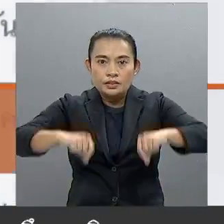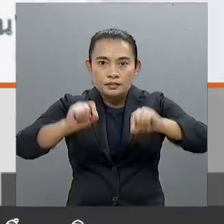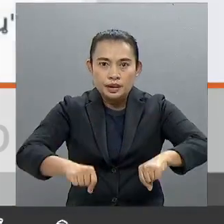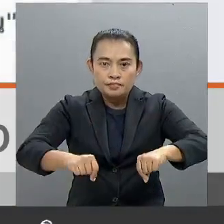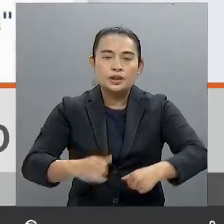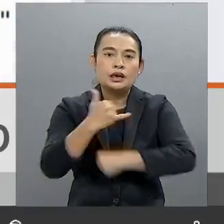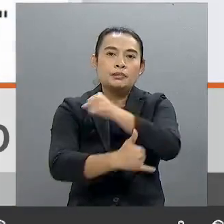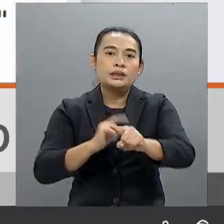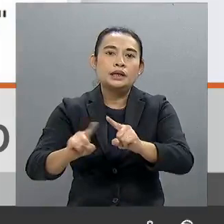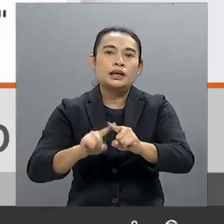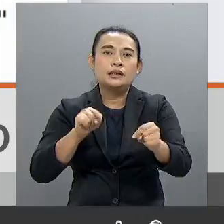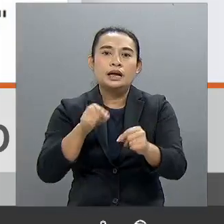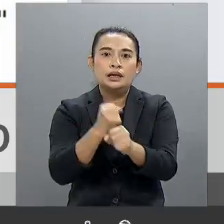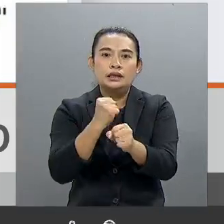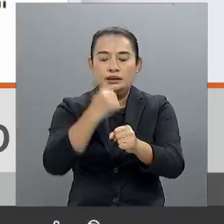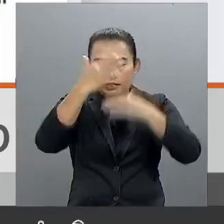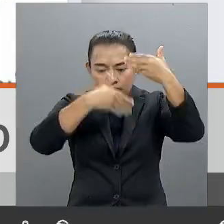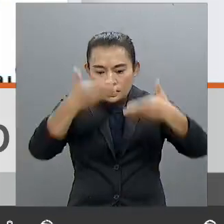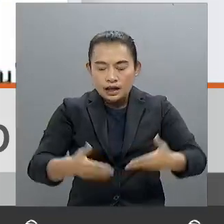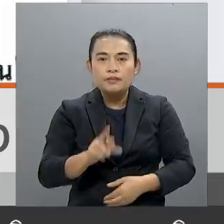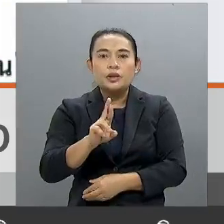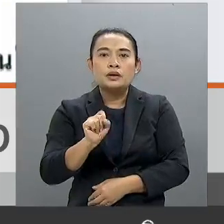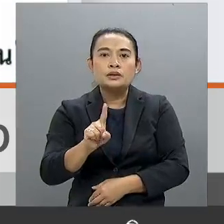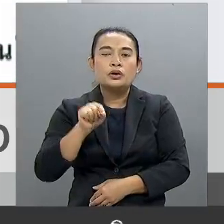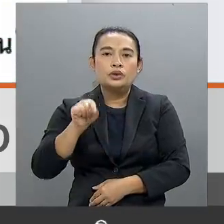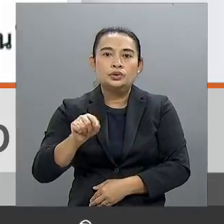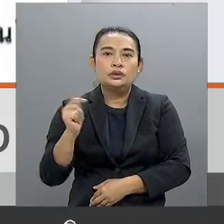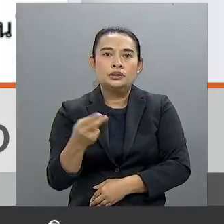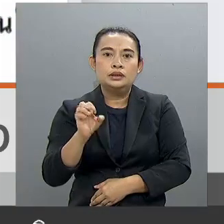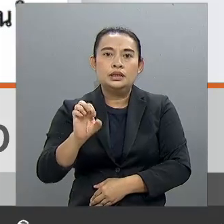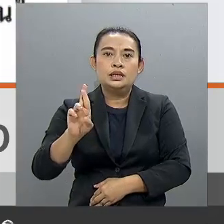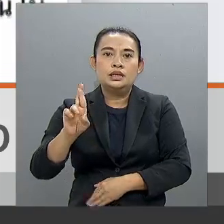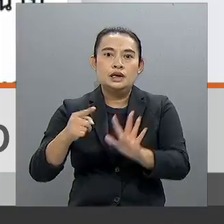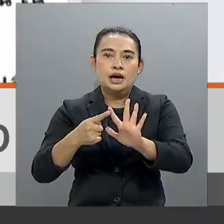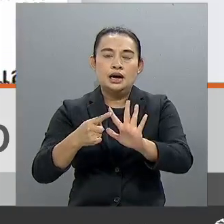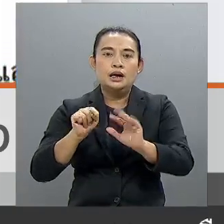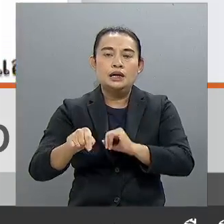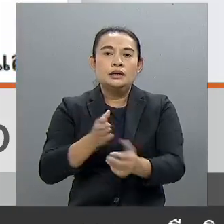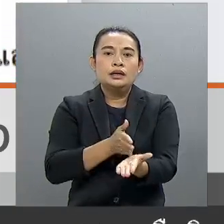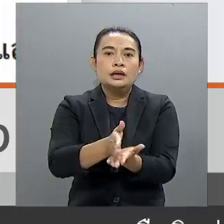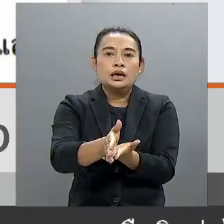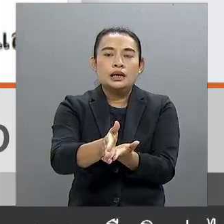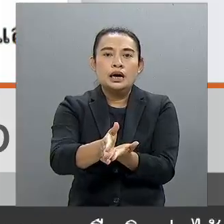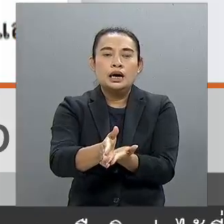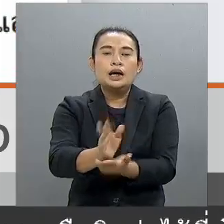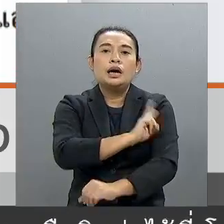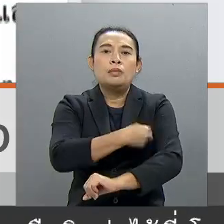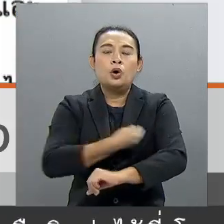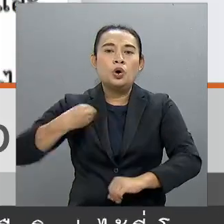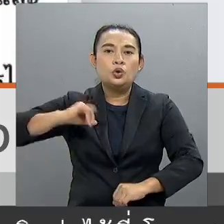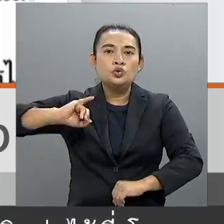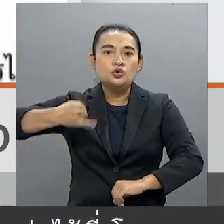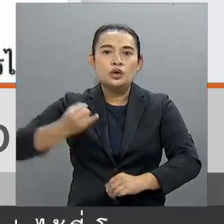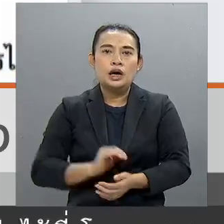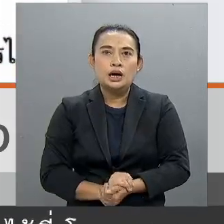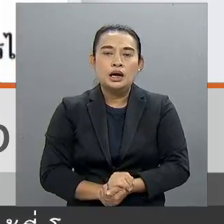กรรมรองศาสตราจารย์นายแพทย์ธีระวรธนารัตน์คณะแพทยศาสตร์จุฬาลงกรณ์มหาวิทยาลัยก็ได้โพสต์ข้อความในเ